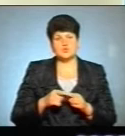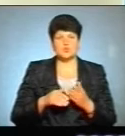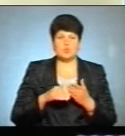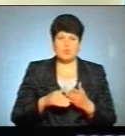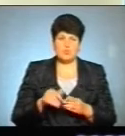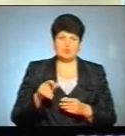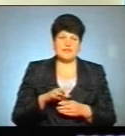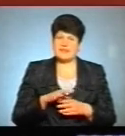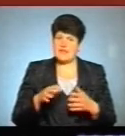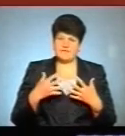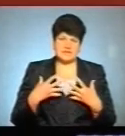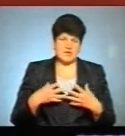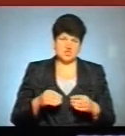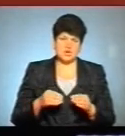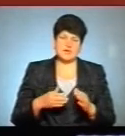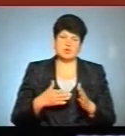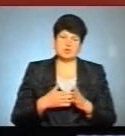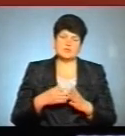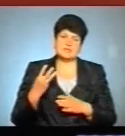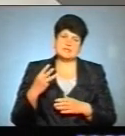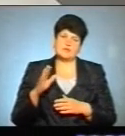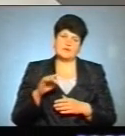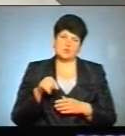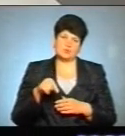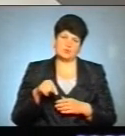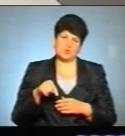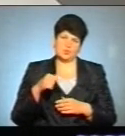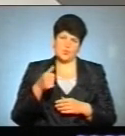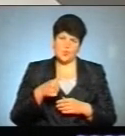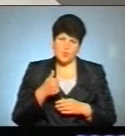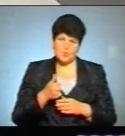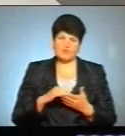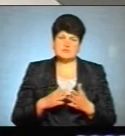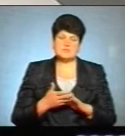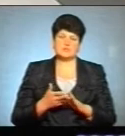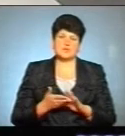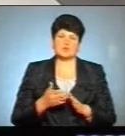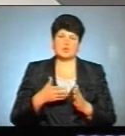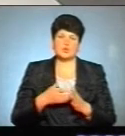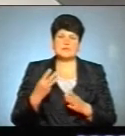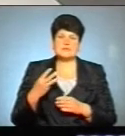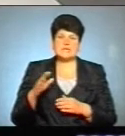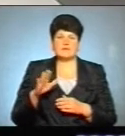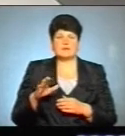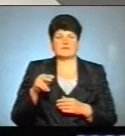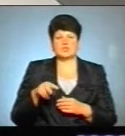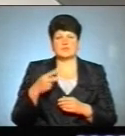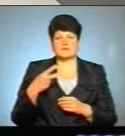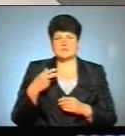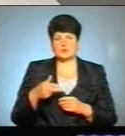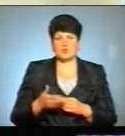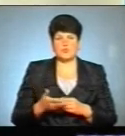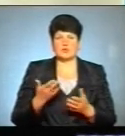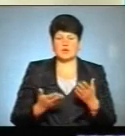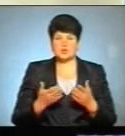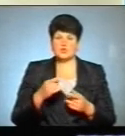людина не втрачає включно 30 вересня поточного року. Тобто в даній ситуації до 30 вересня 2020 року. І якщо